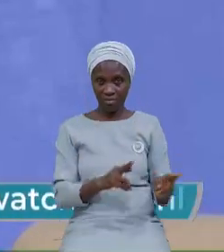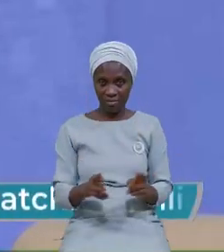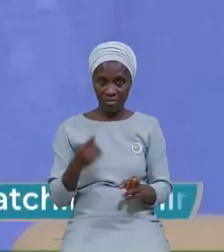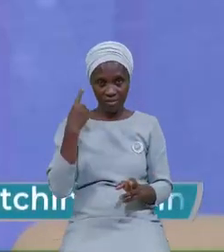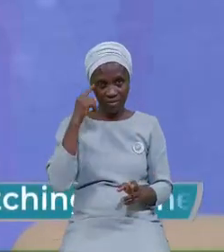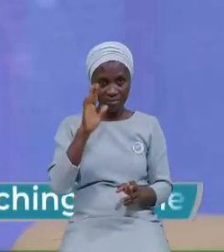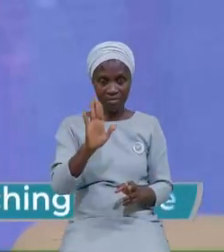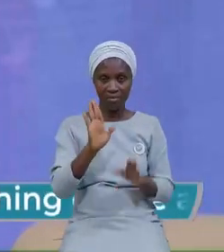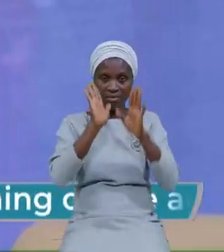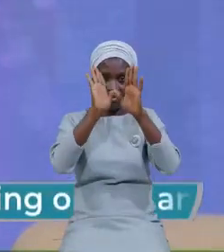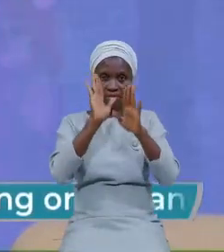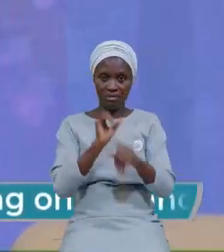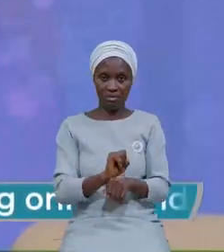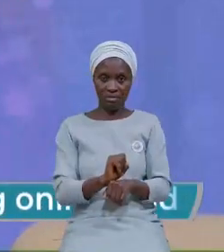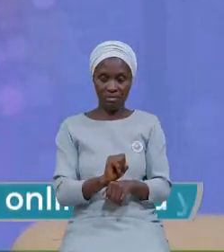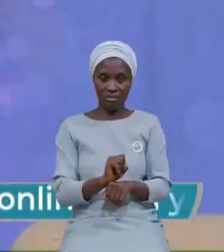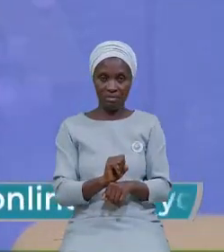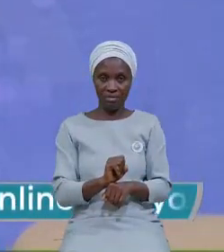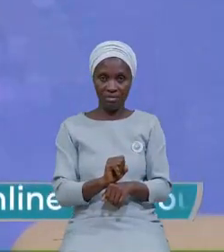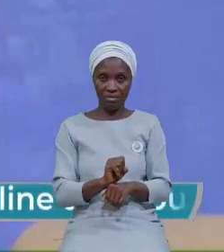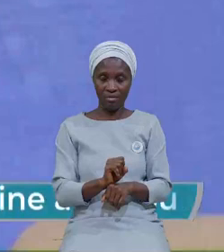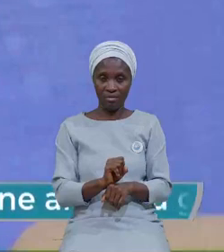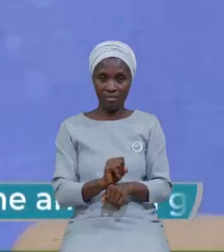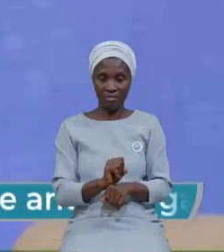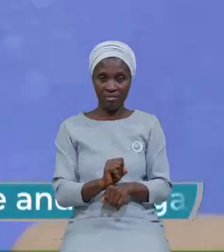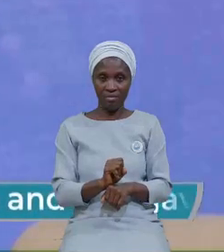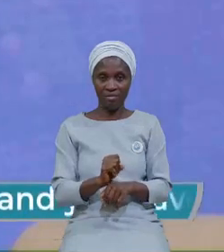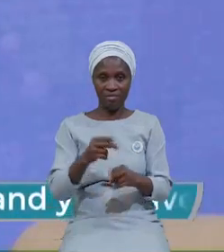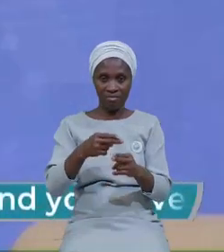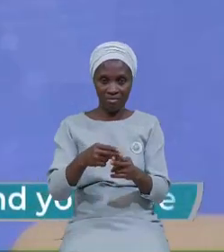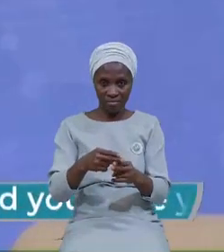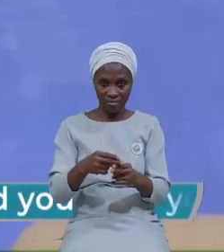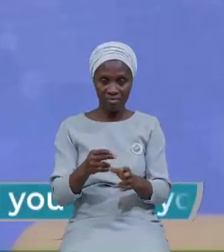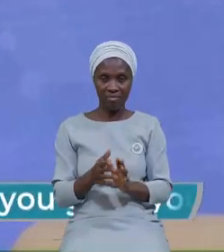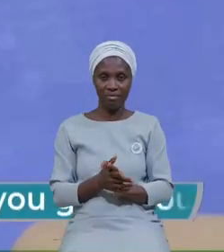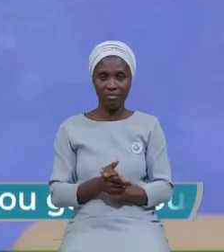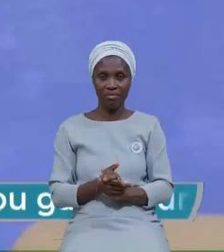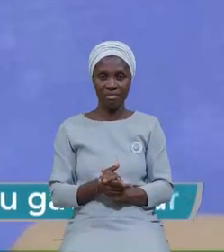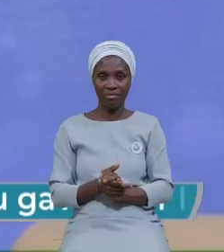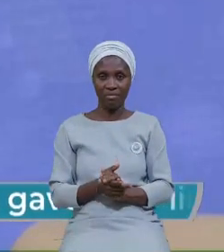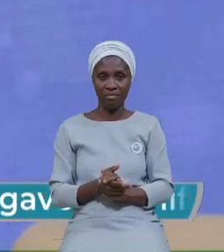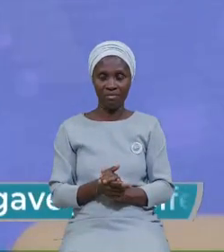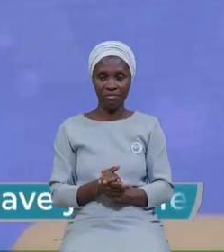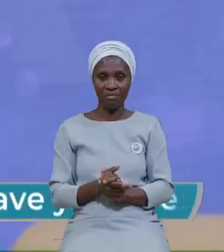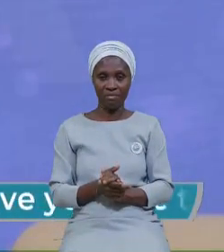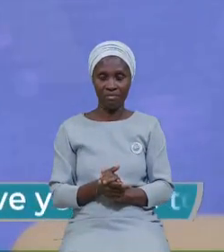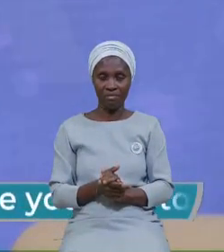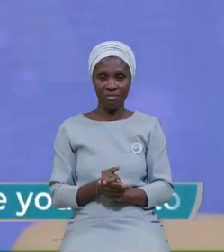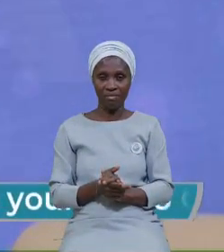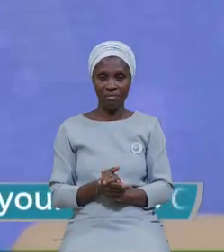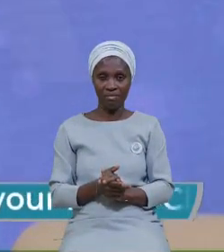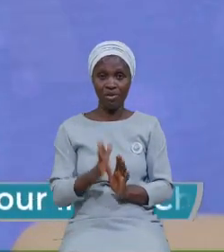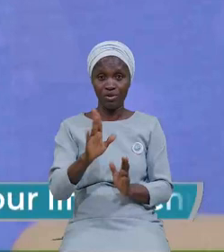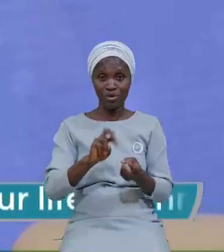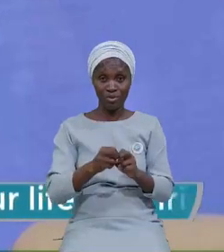miracles préparez-vous c'est une question de quelques minutes